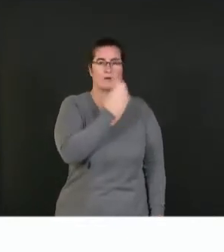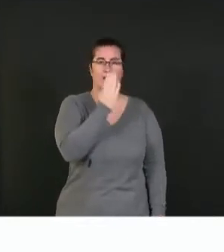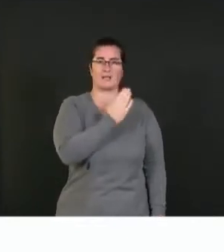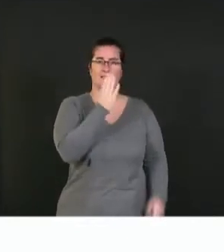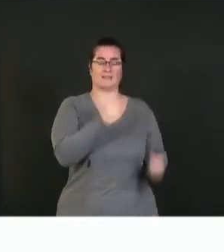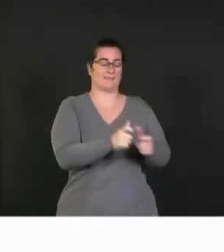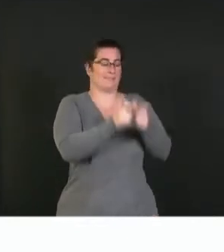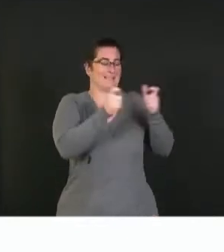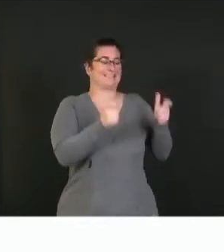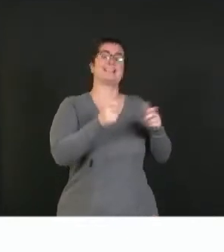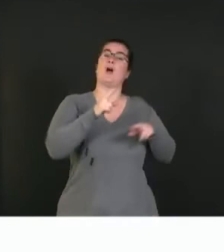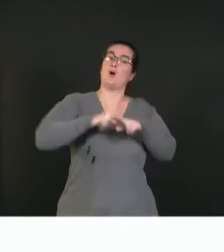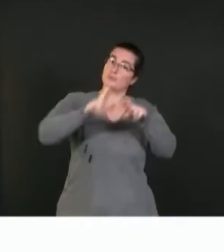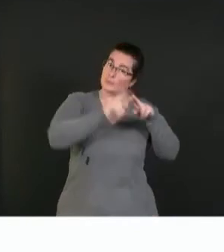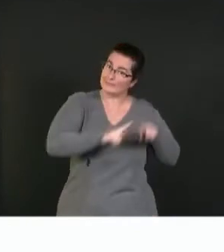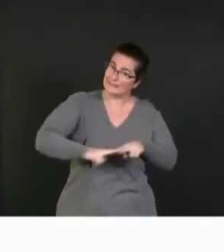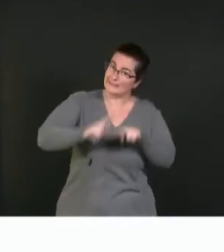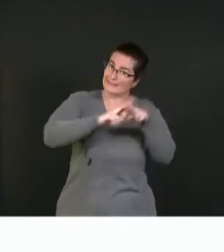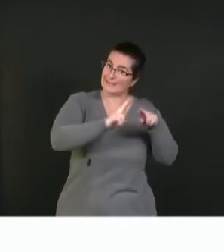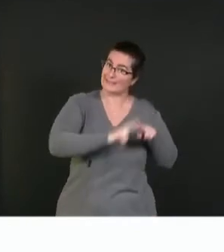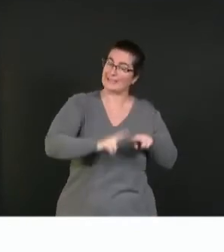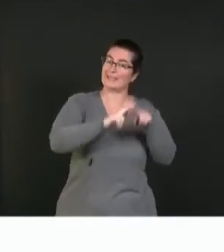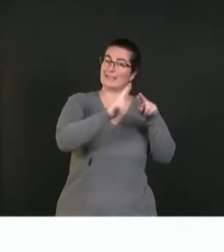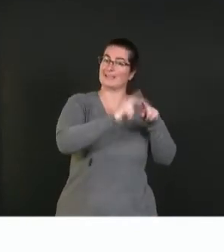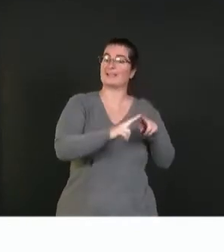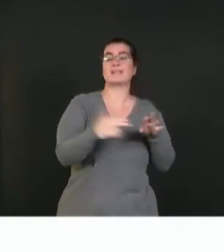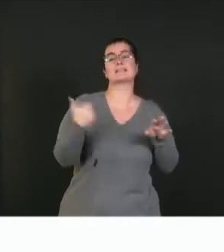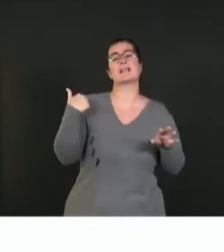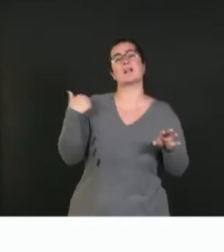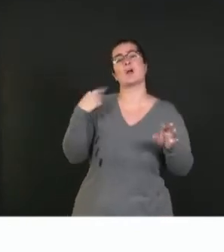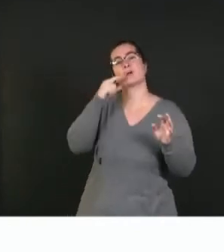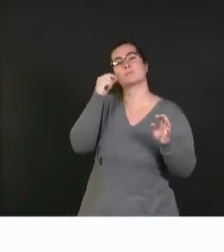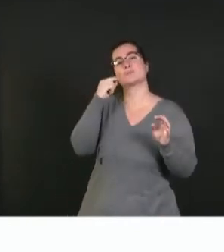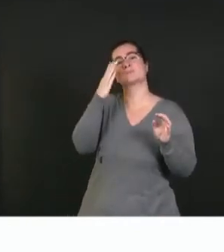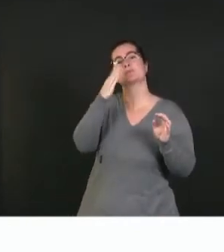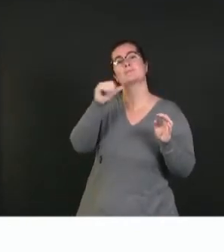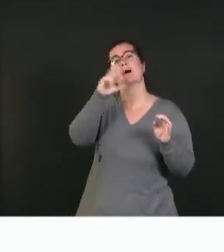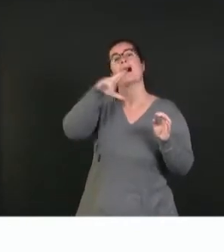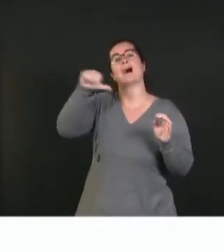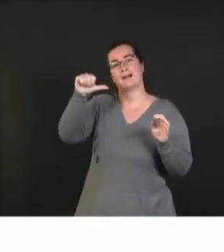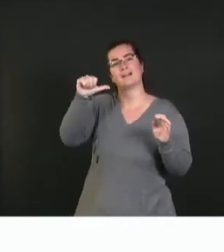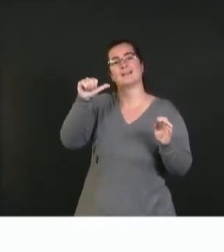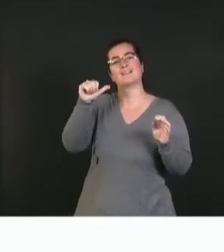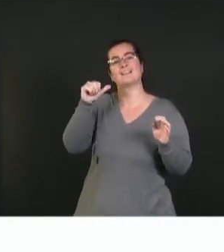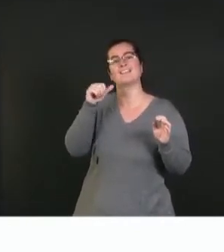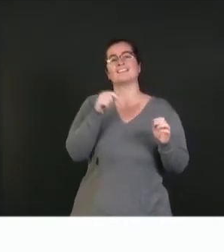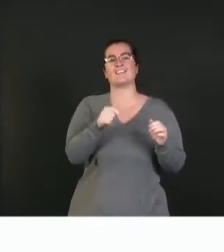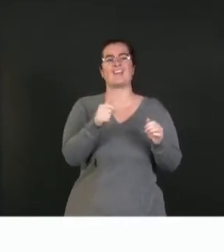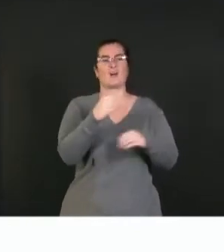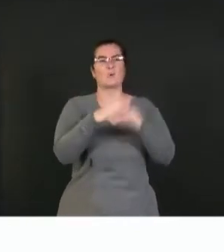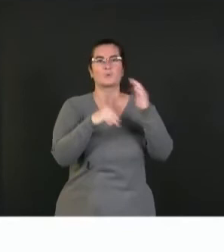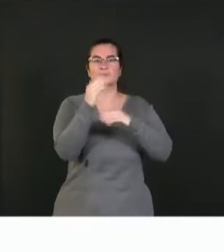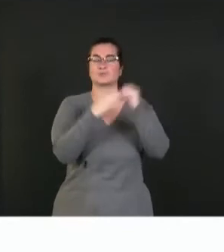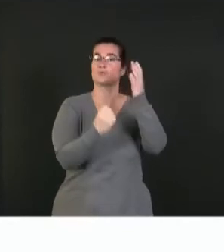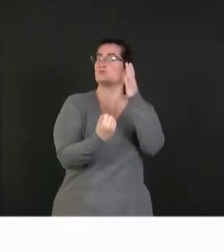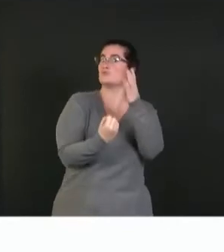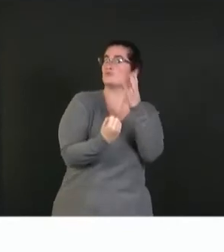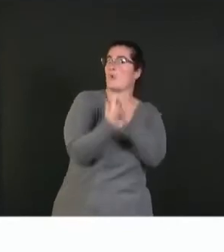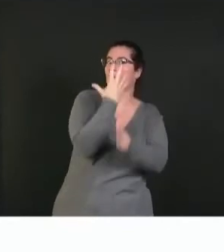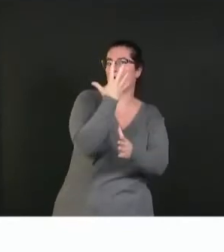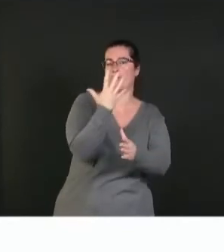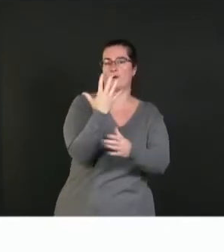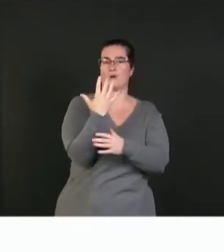d'entretenir son bâti et, comme vous le disiez, Monsieur Barra, de ne pas construire sur